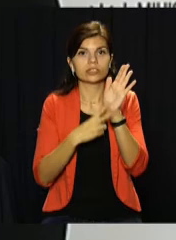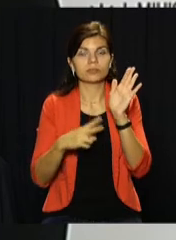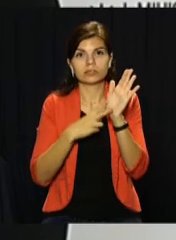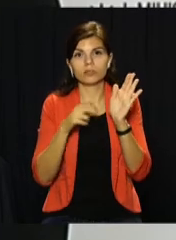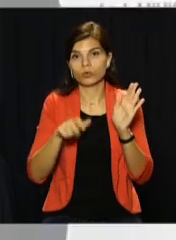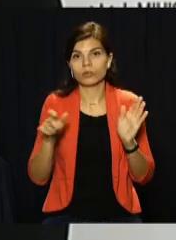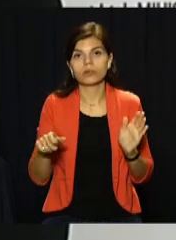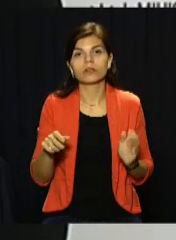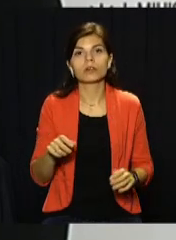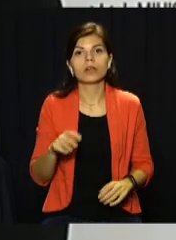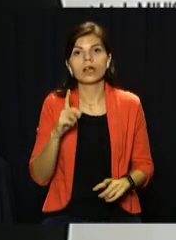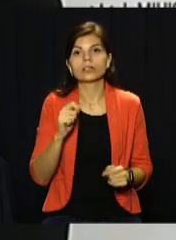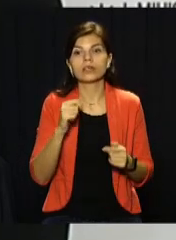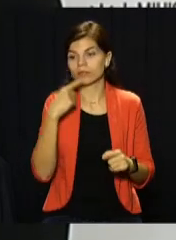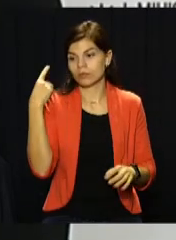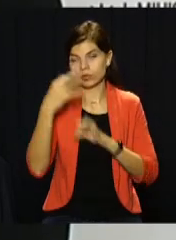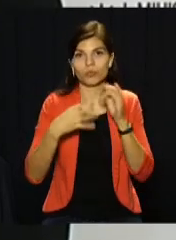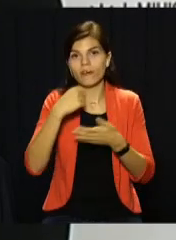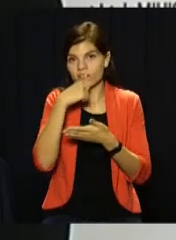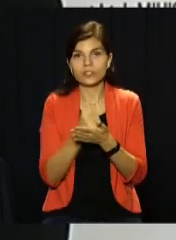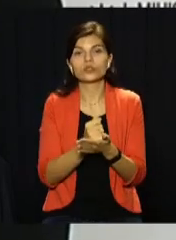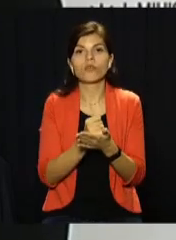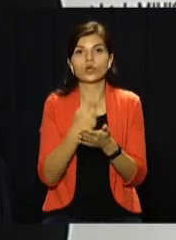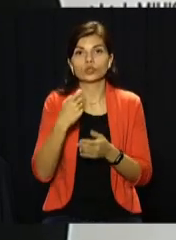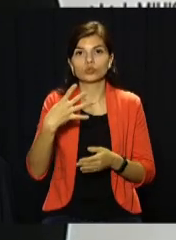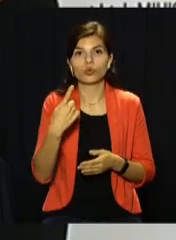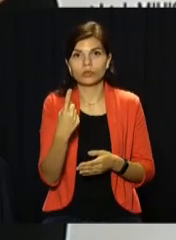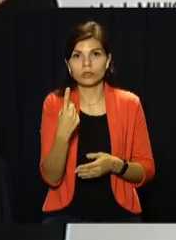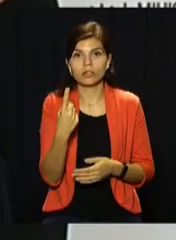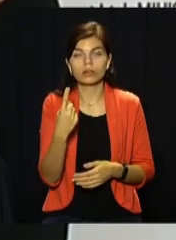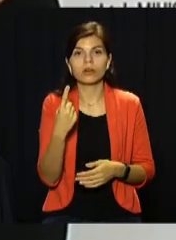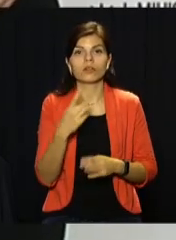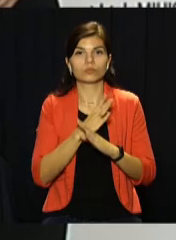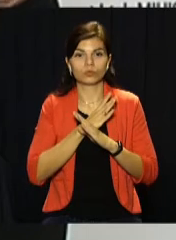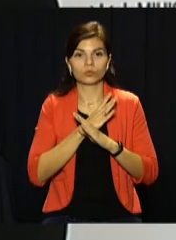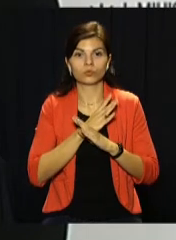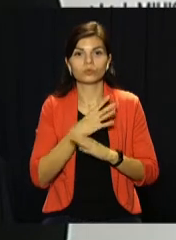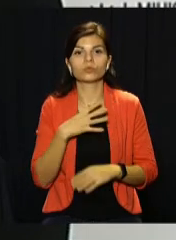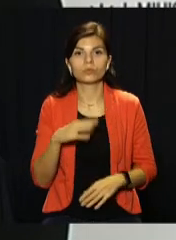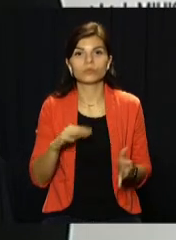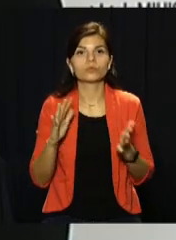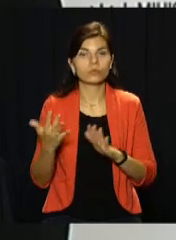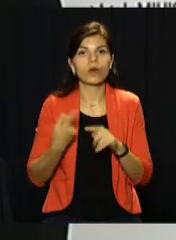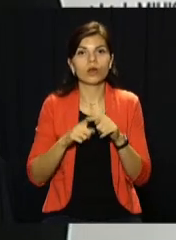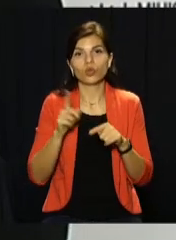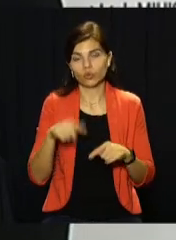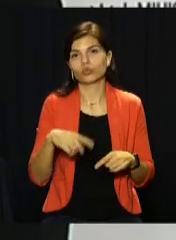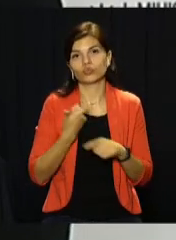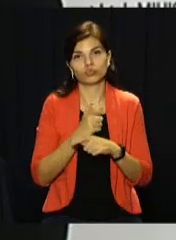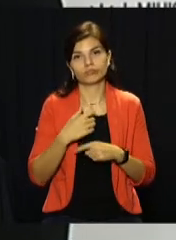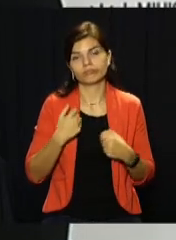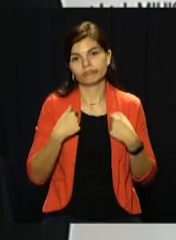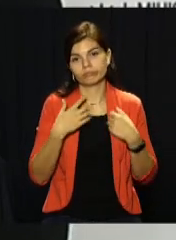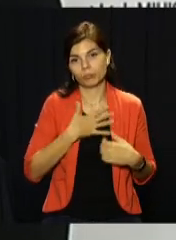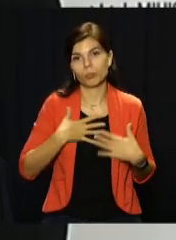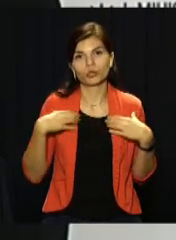22977 людей. За останню добу в Україні зафіксовано 141 летальний випадок. Це теж черговий сумний